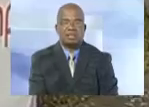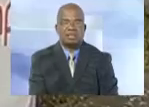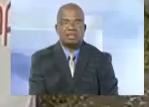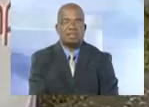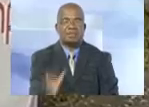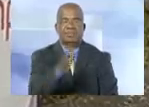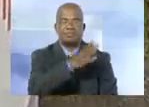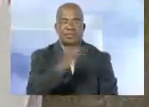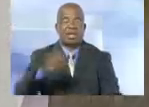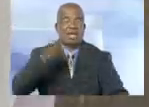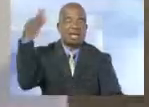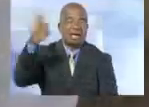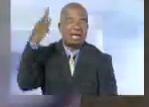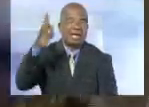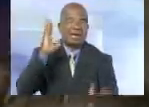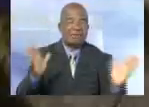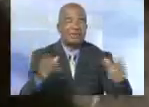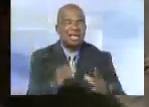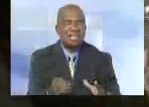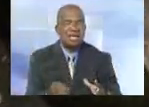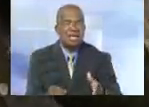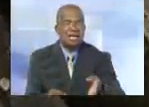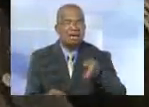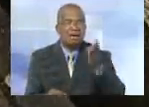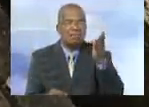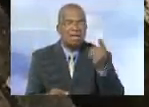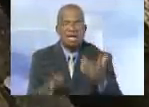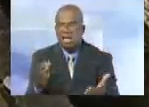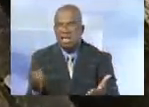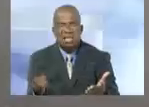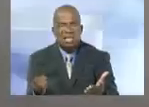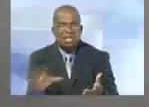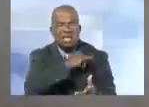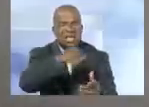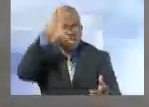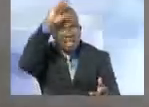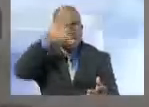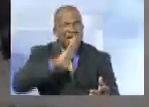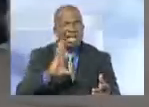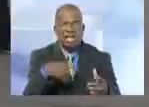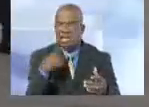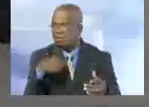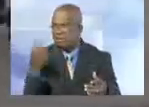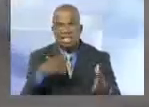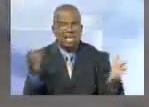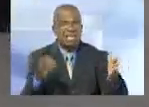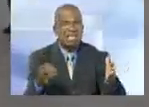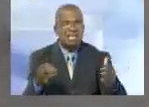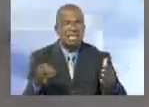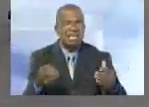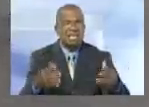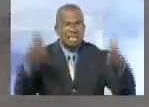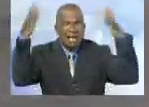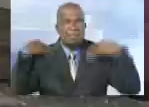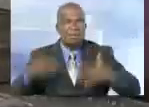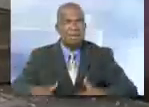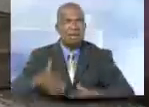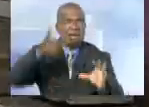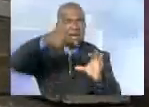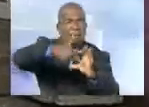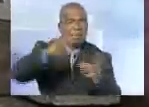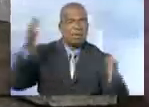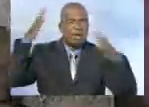Vive émotion en France après l'immolation mercredi à Nantes d'un chômeur devant son agence Pôle emploi. Le chômeur, un Algérien en situation régulière, avait